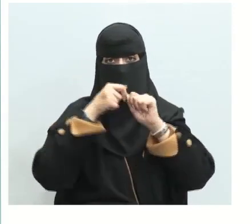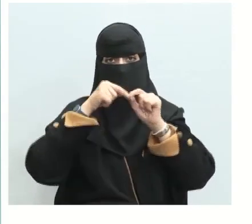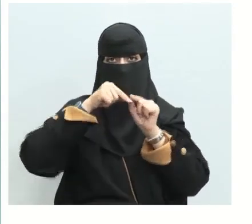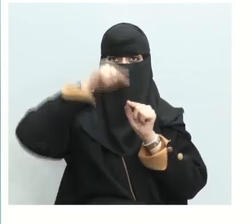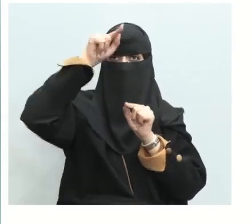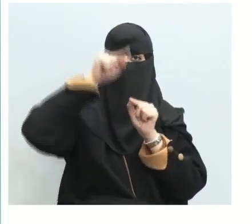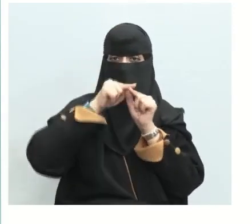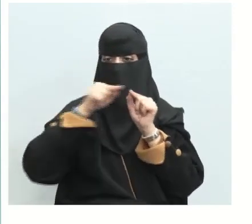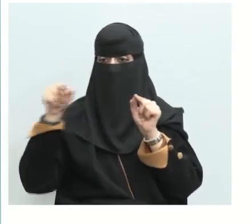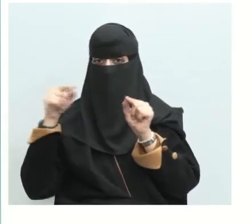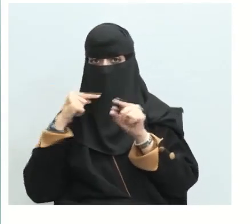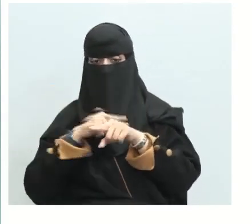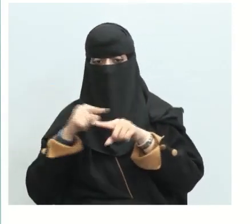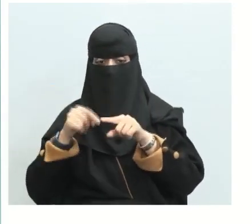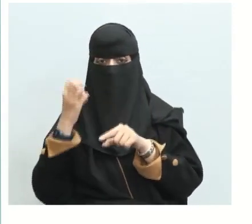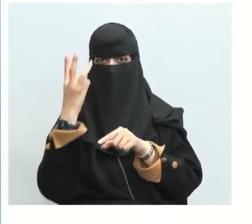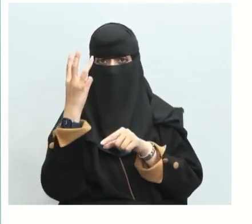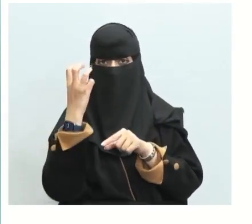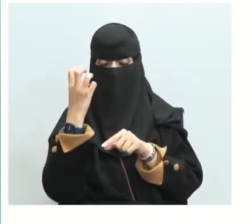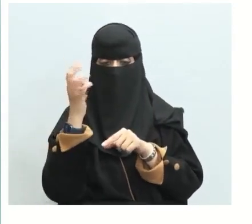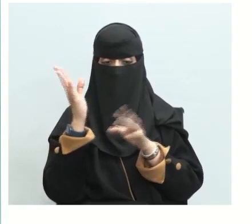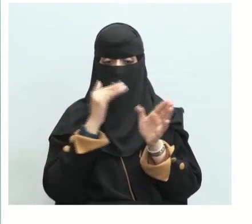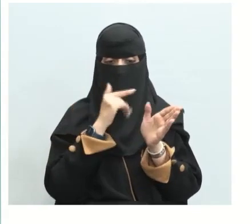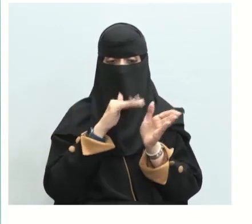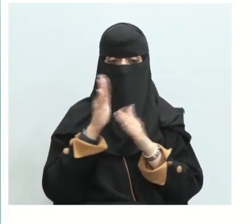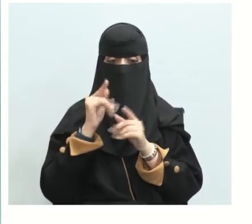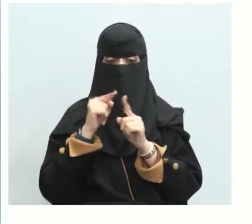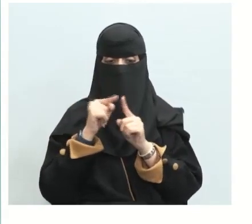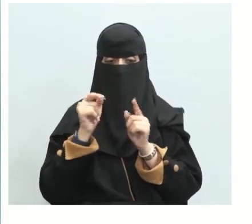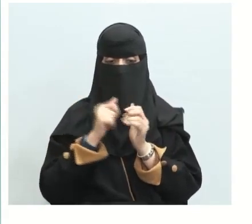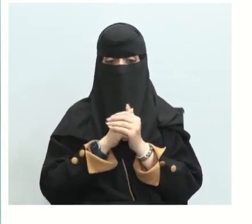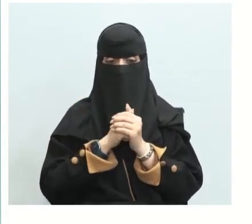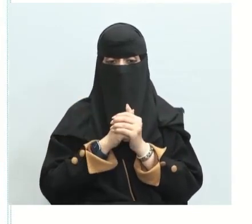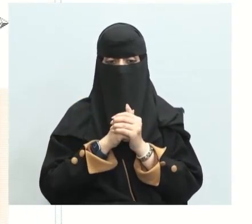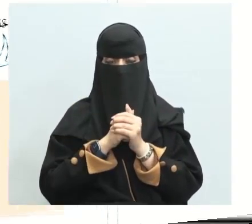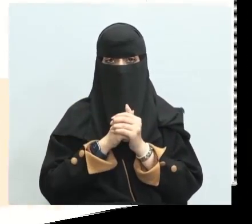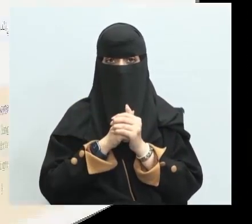والطول إلى 300 بكسل، ولا الطول أوتو.